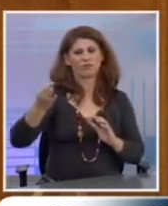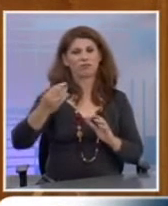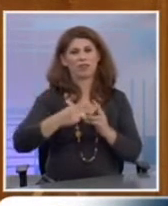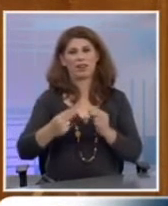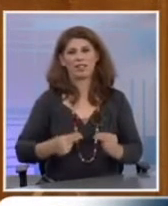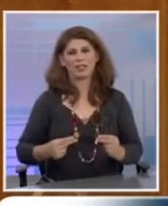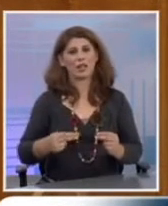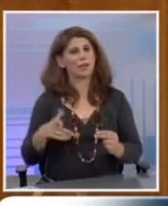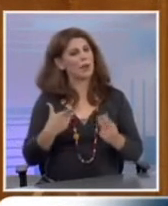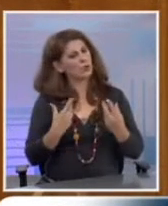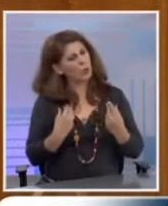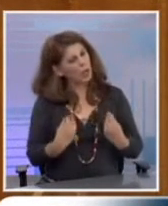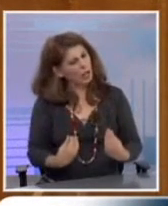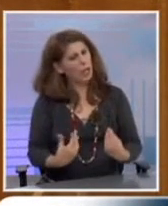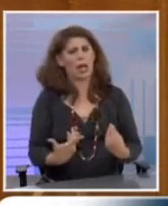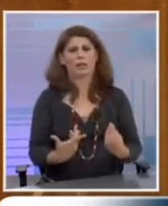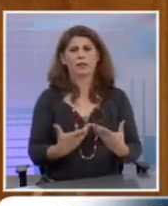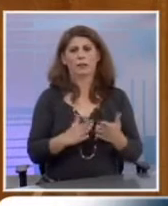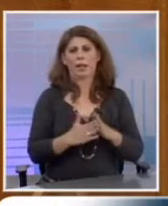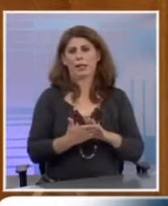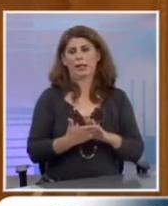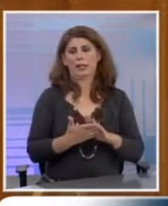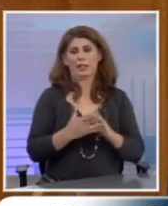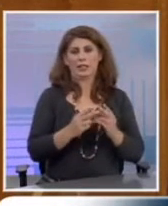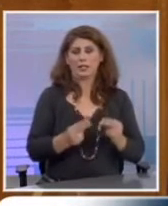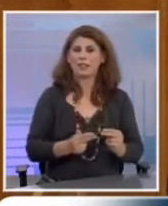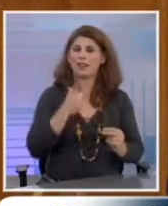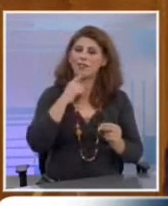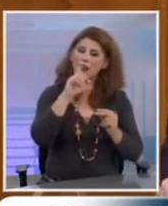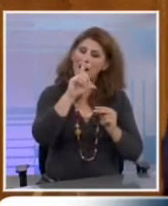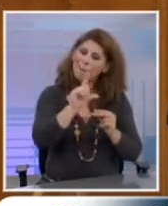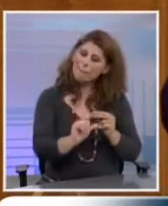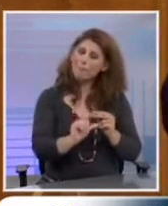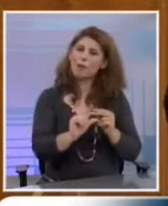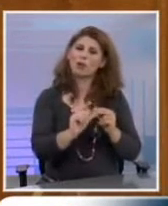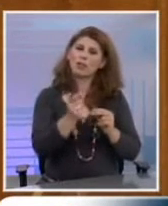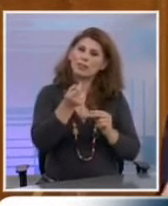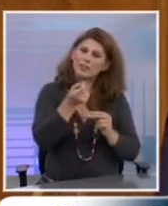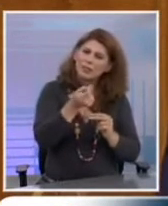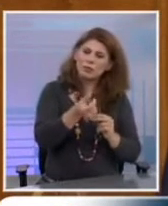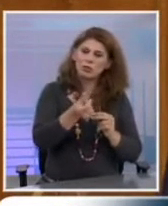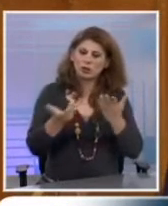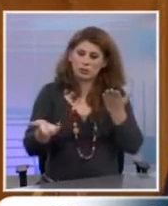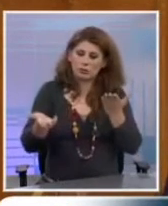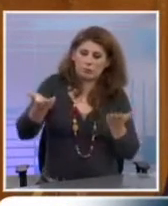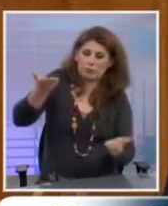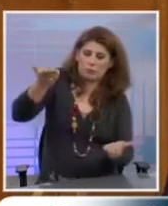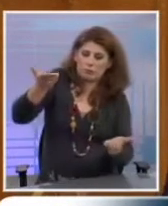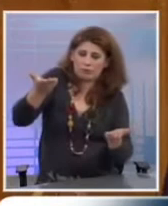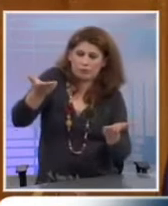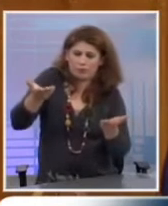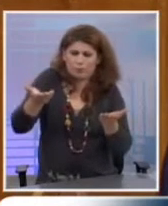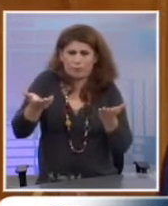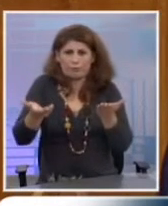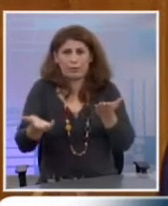όμως βέλτιστες λύσεις, να μειώνεις δηλαδή, να ελαχιστοποιείς, να αντιρροπείς τις αρνητικές επιπτώσεις